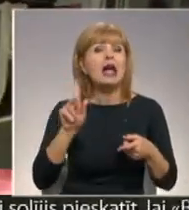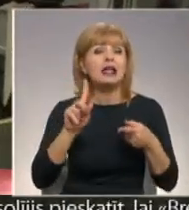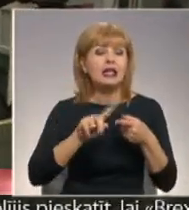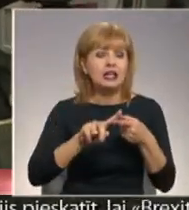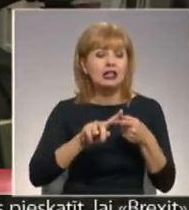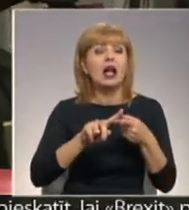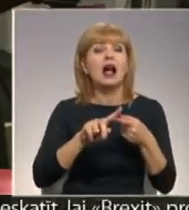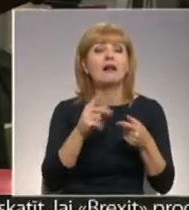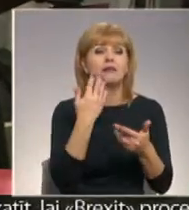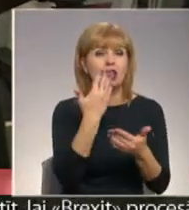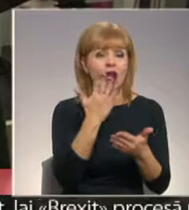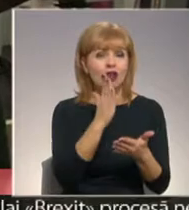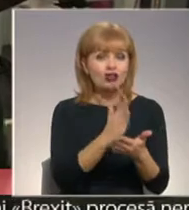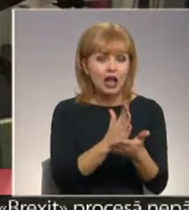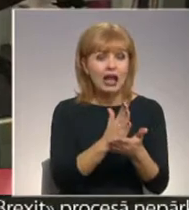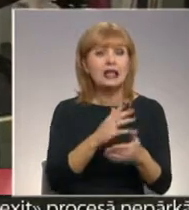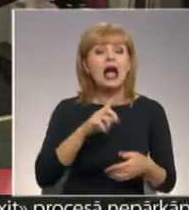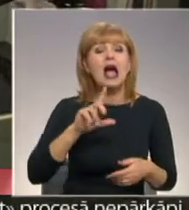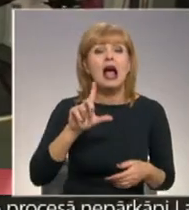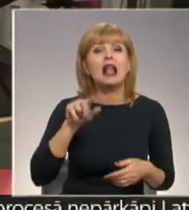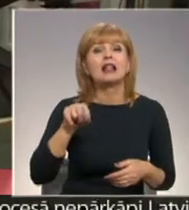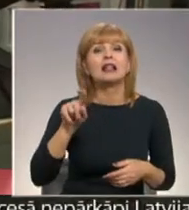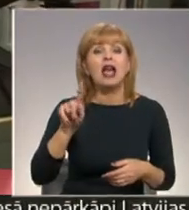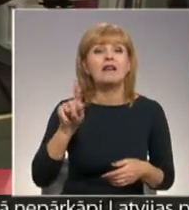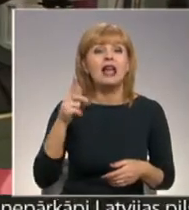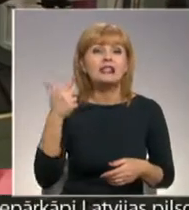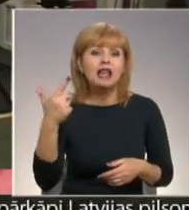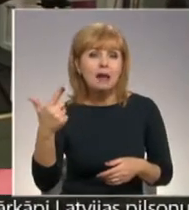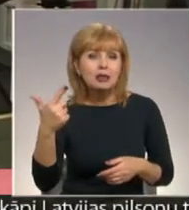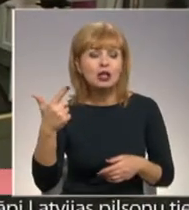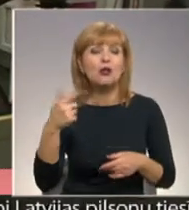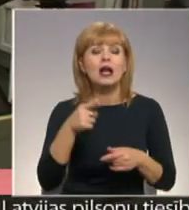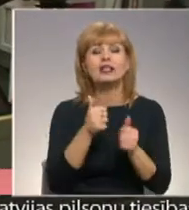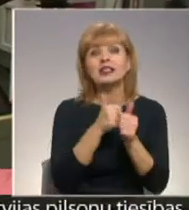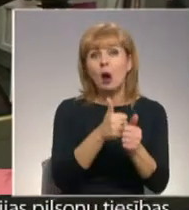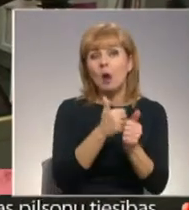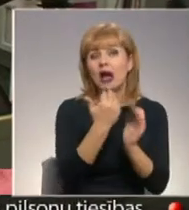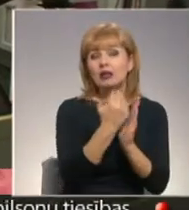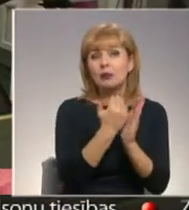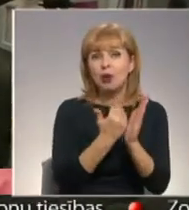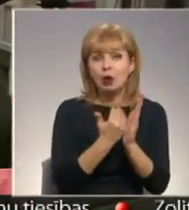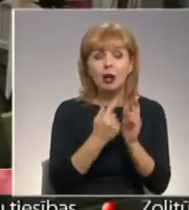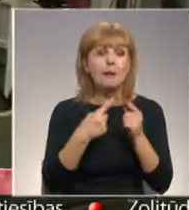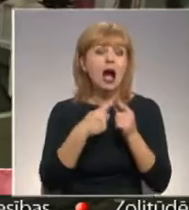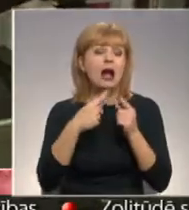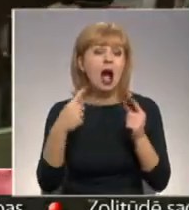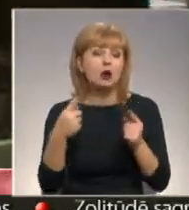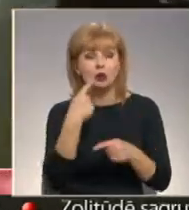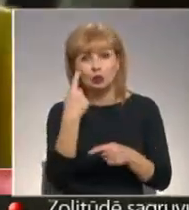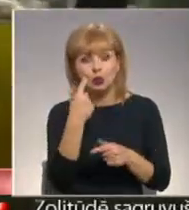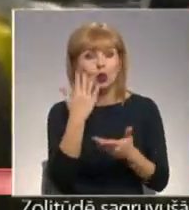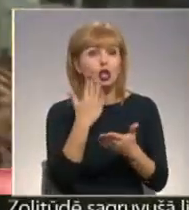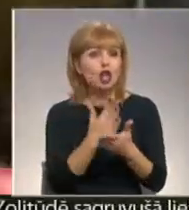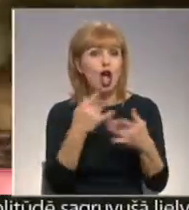šejienes. Savukārt LTV 7 ēterā katru dienu 8:00 vai 7:30 sekojiet programmai stundu gar tiešraida. Lūk šeit uz